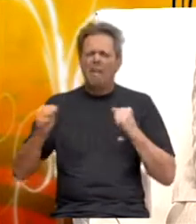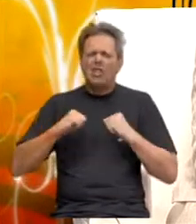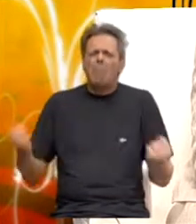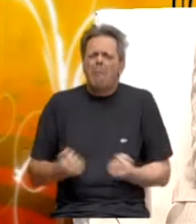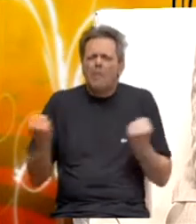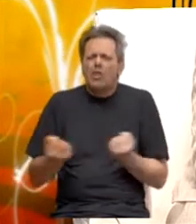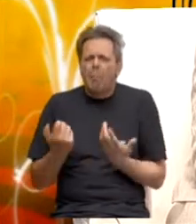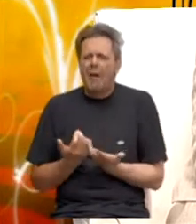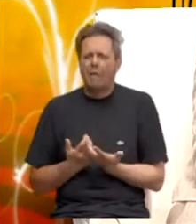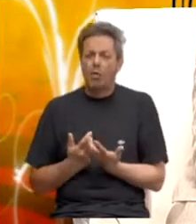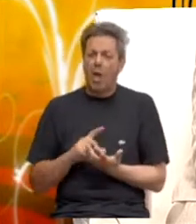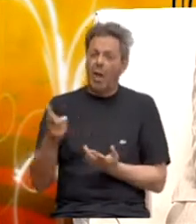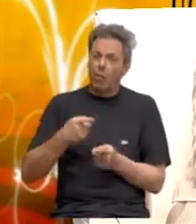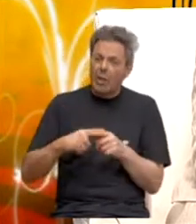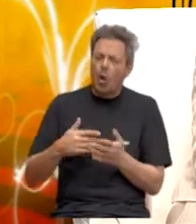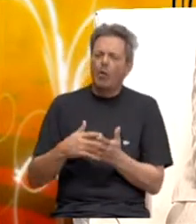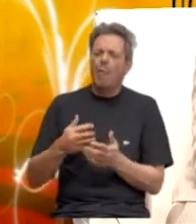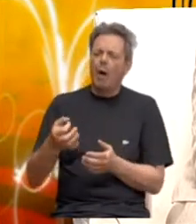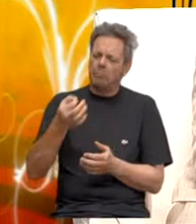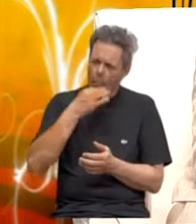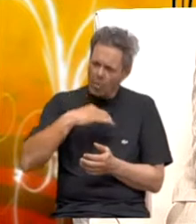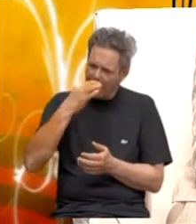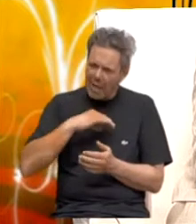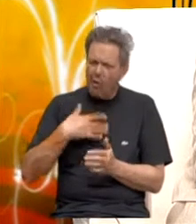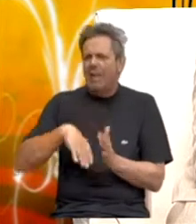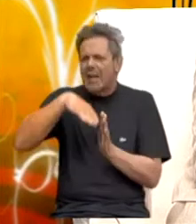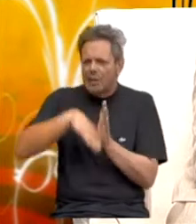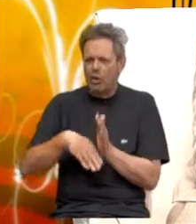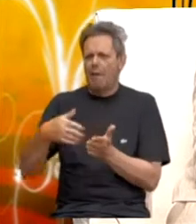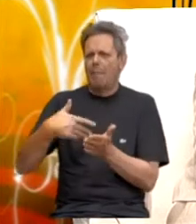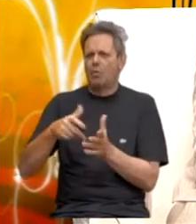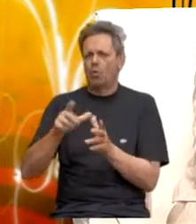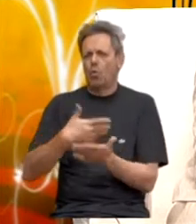više, a drugi dio treba uzimati lijekove za sniženje kolesterola.